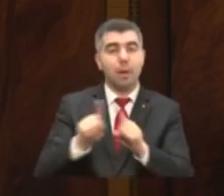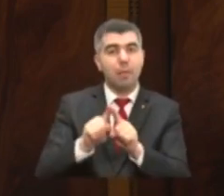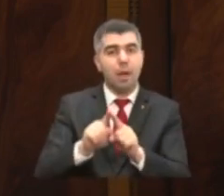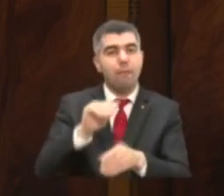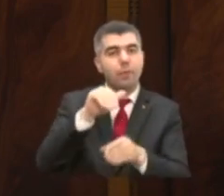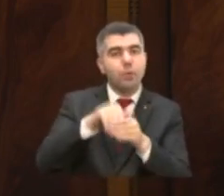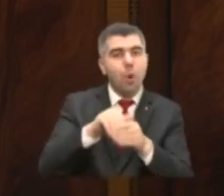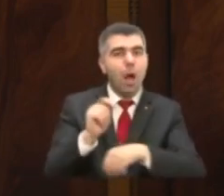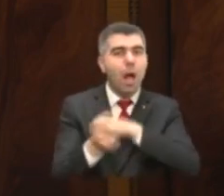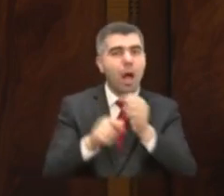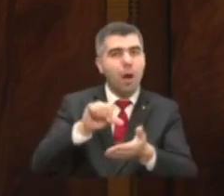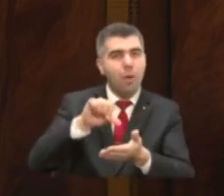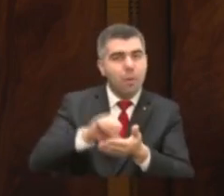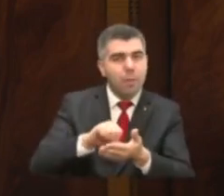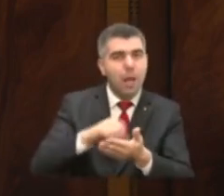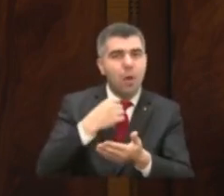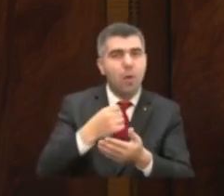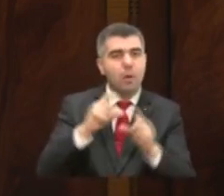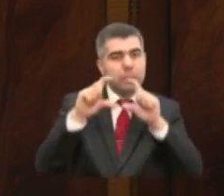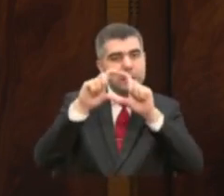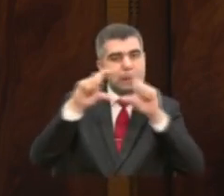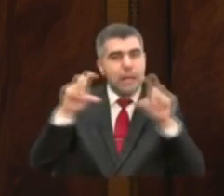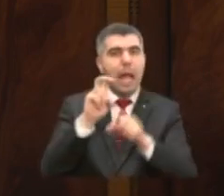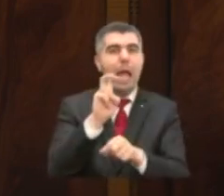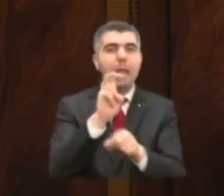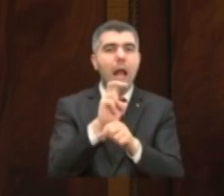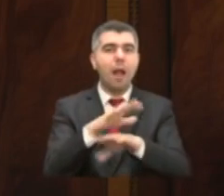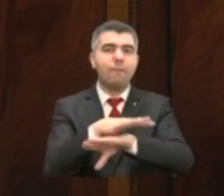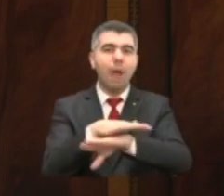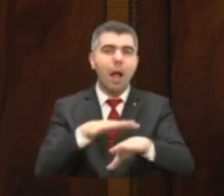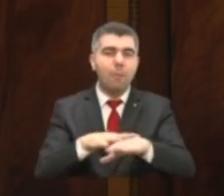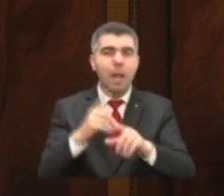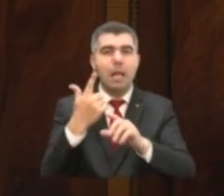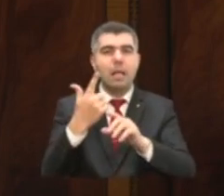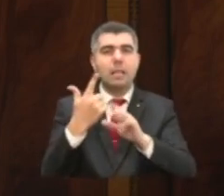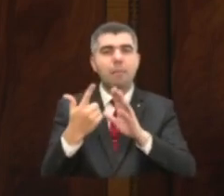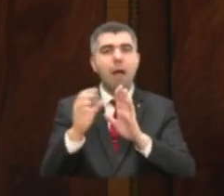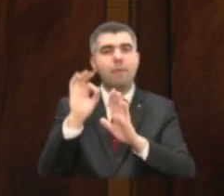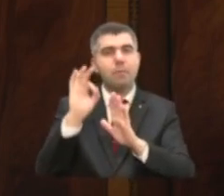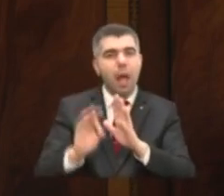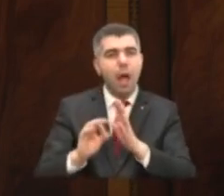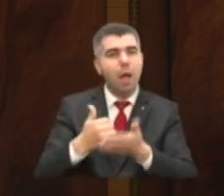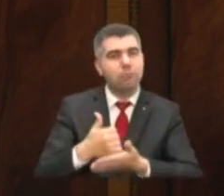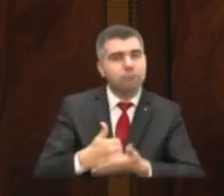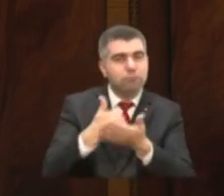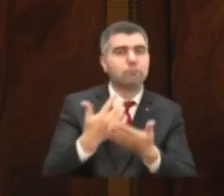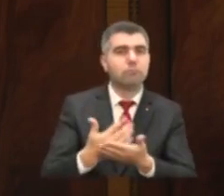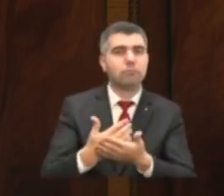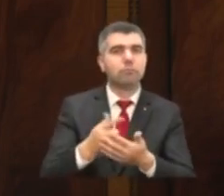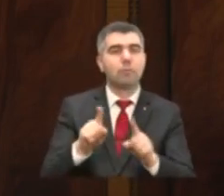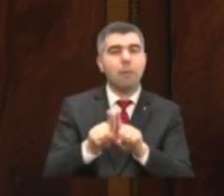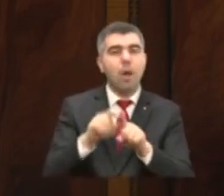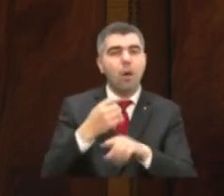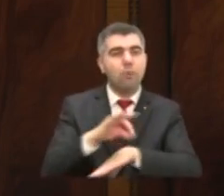المجالس الجهويه 40%، المبادره الوطنيه للتنميه البشريه 8%، المكتب الوطني للكهرباء والماء الصالح للشرب 5%. وهذه